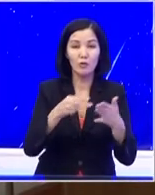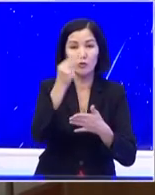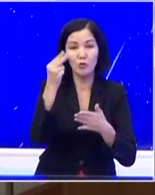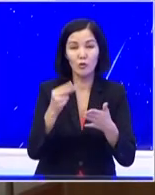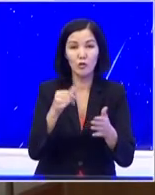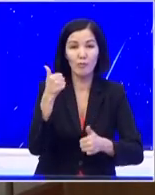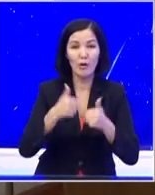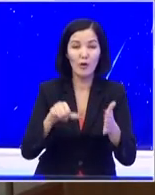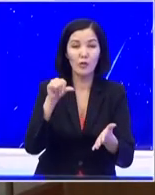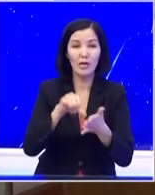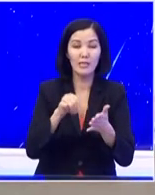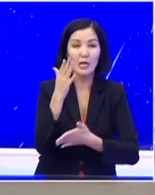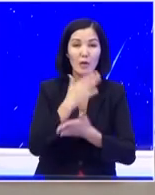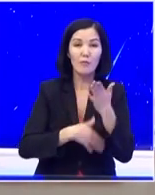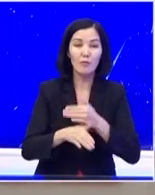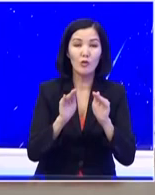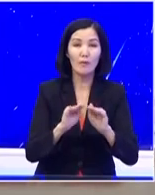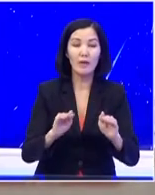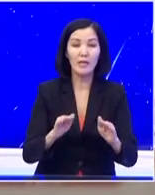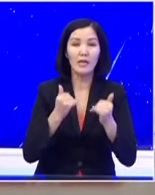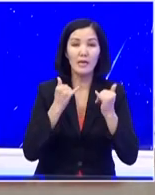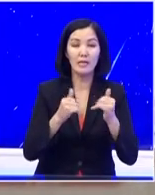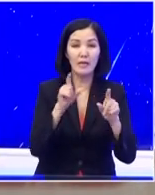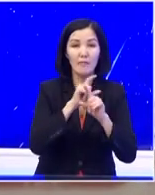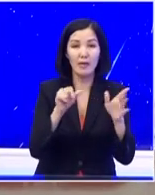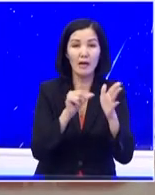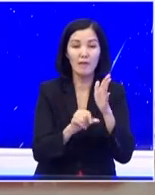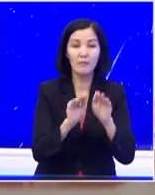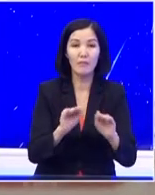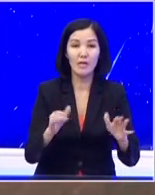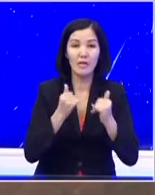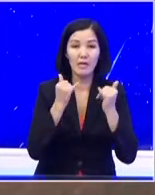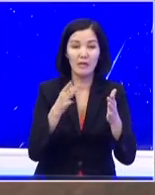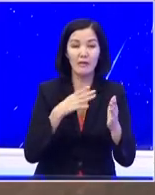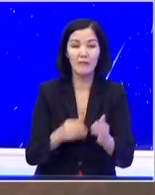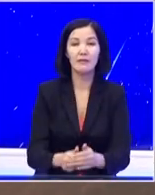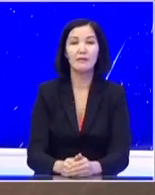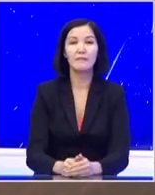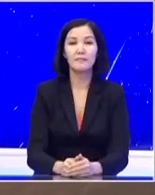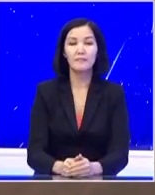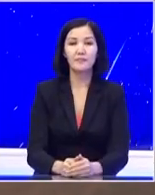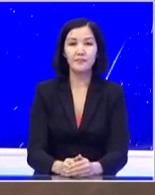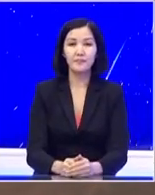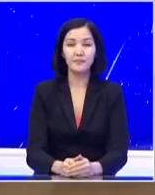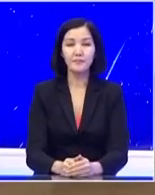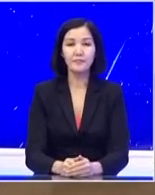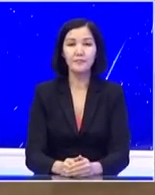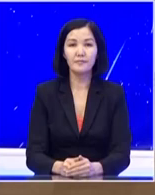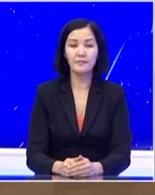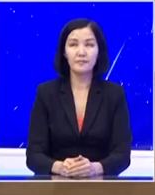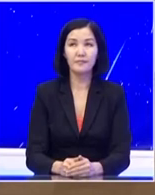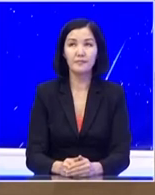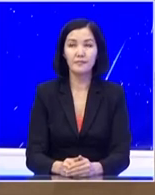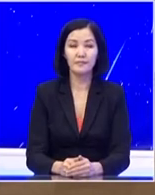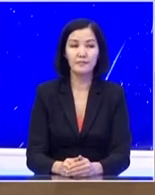қатысты. Айта кетейік, мүгедек балаларға арналған мекеме 60 балаға шақталған. Амина Құдайберген, Әсет Дүйсенбек, Жетісу арнасы,